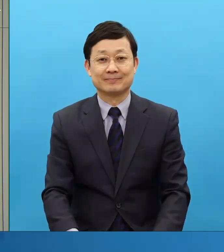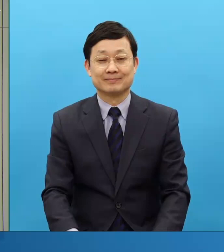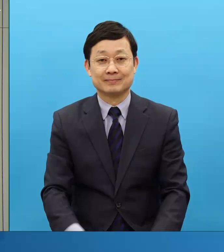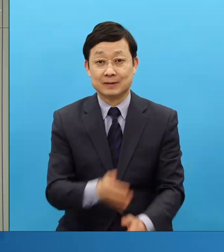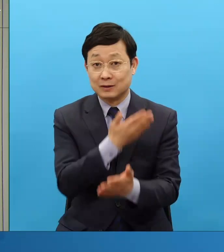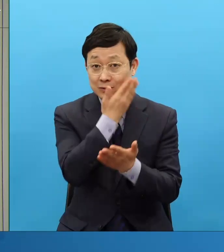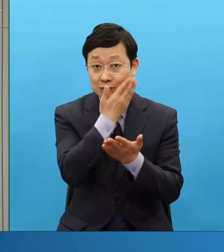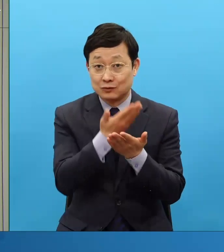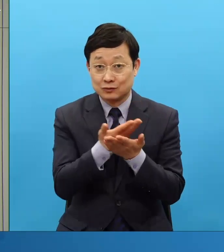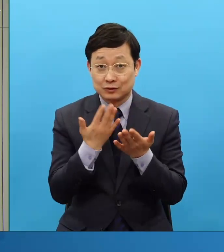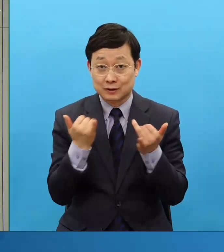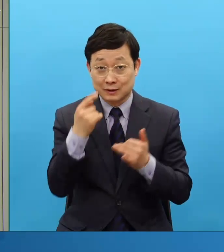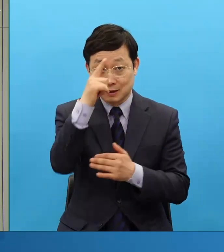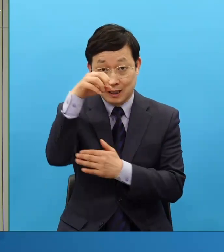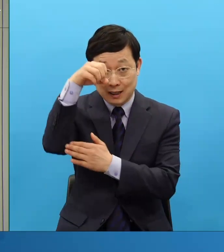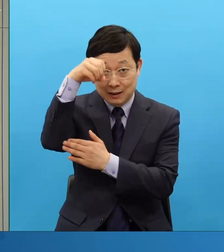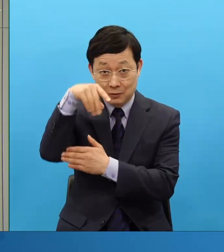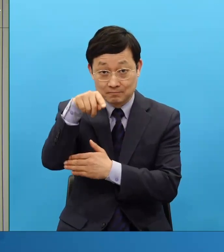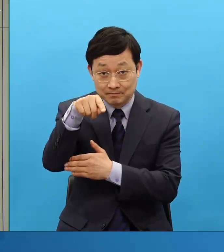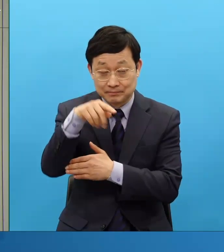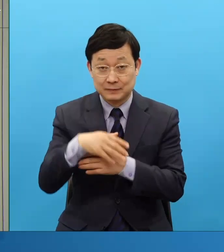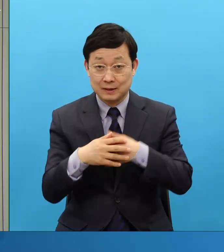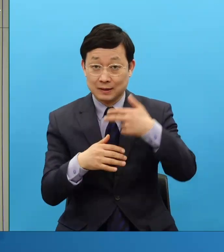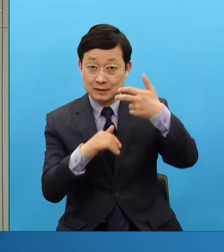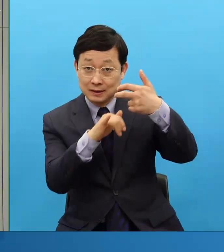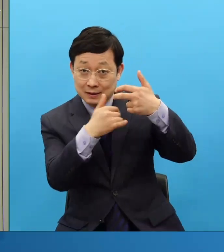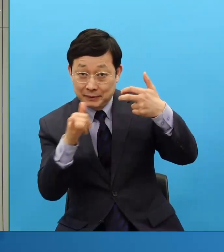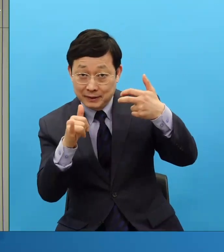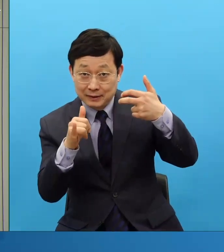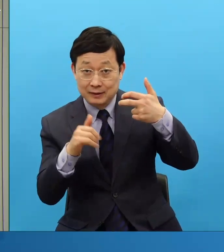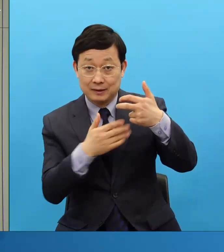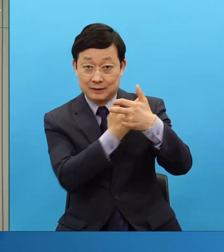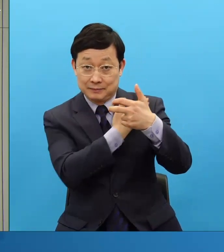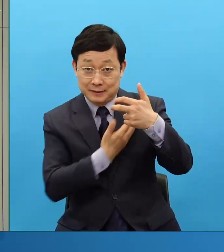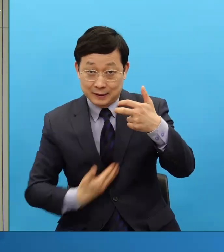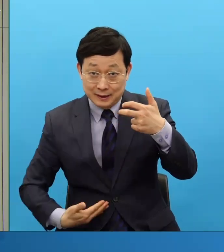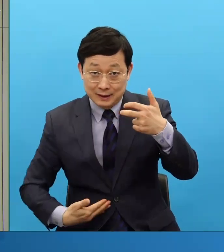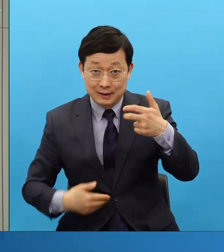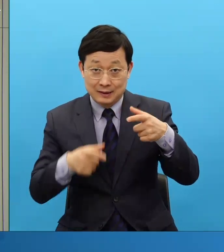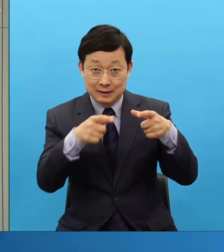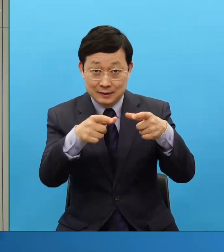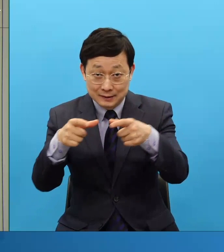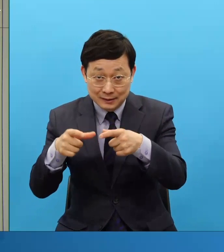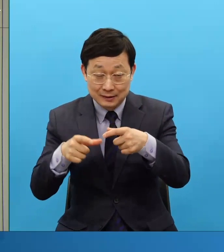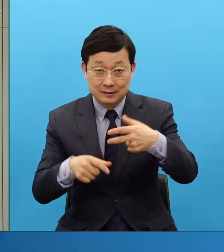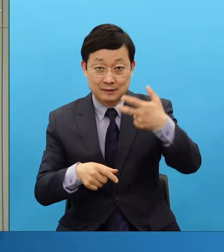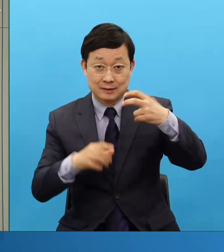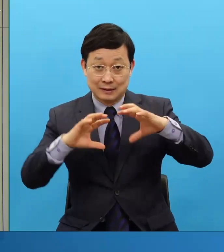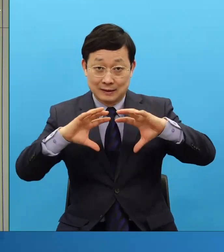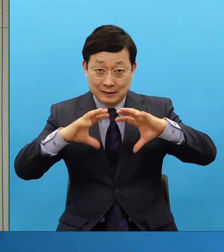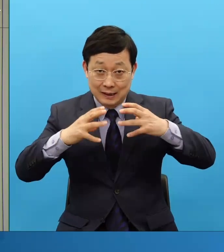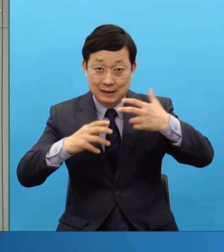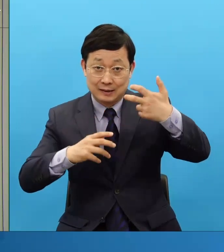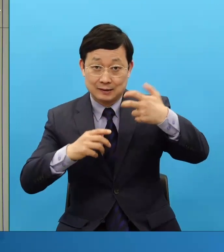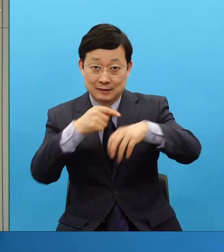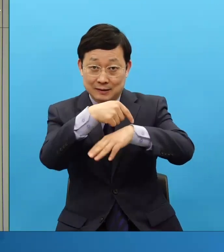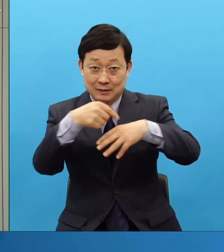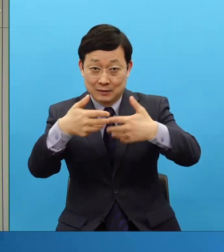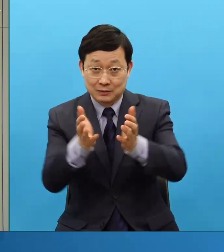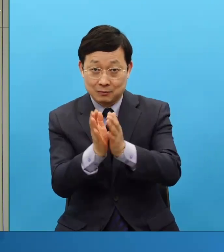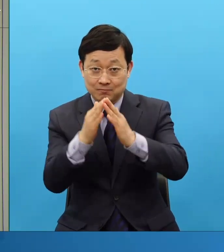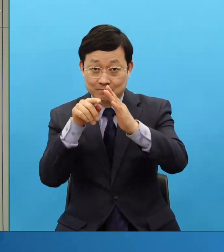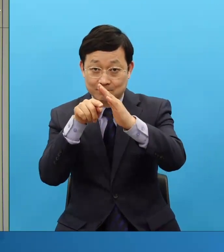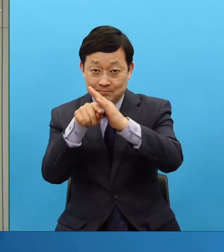중직자 대학원을 통해서 70인, 70 제자, 70 현장, 70 나라, 70